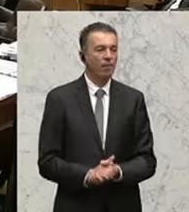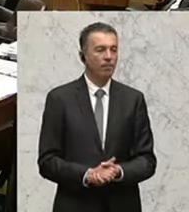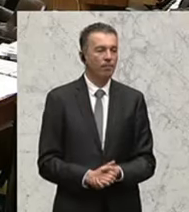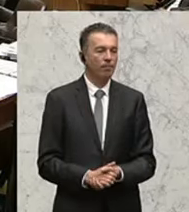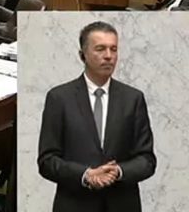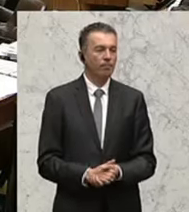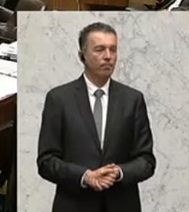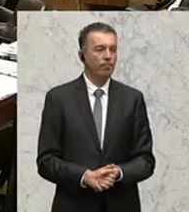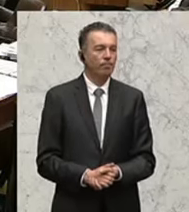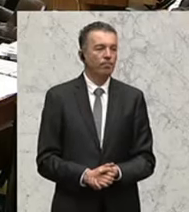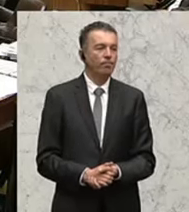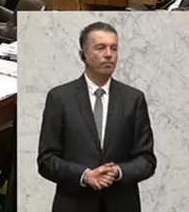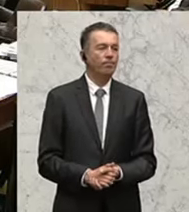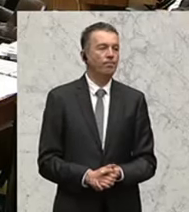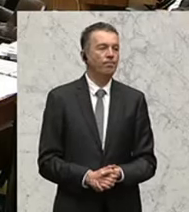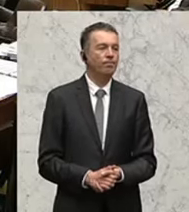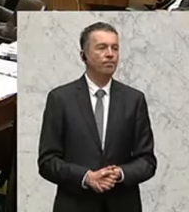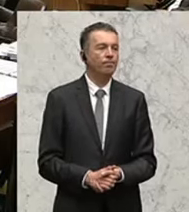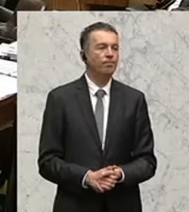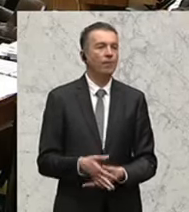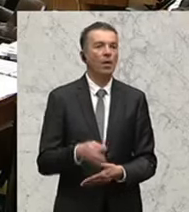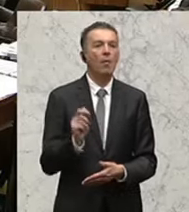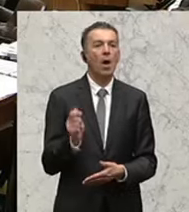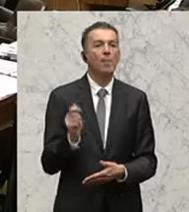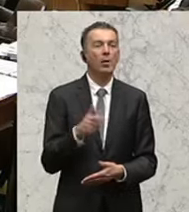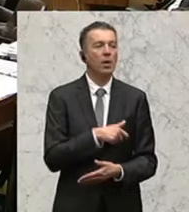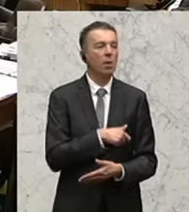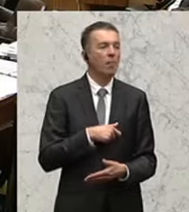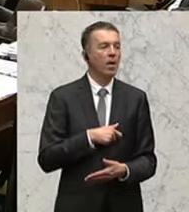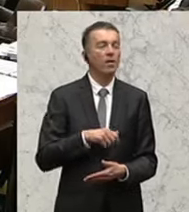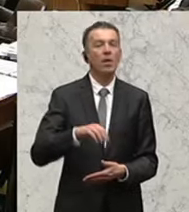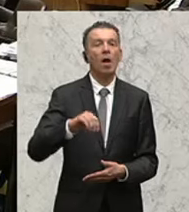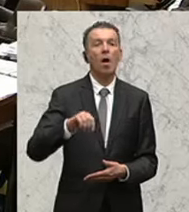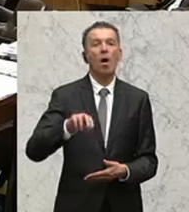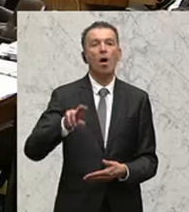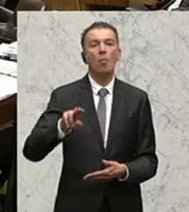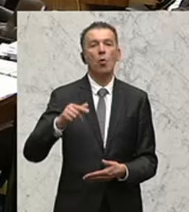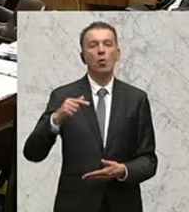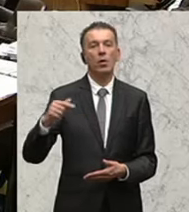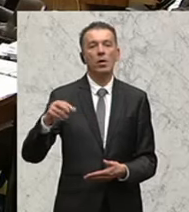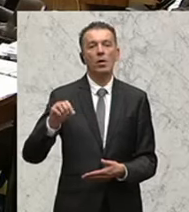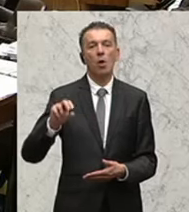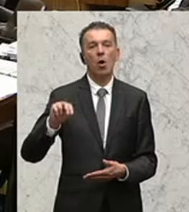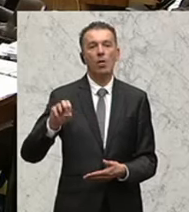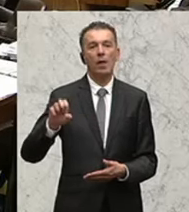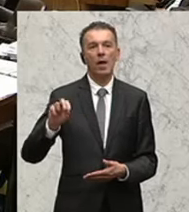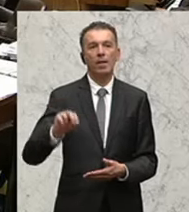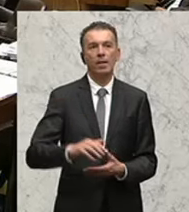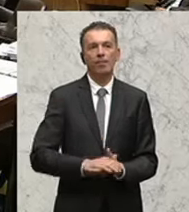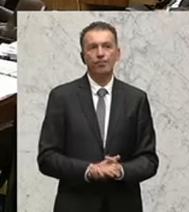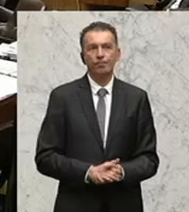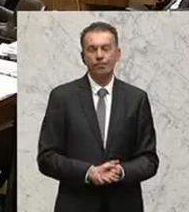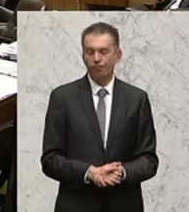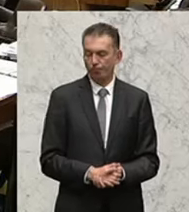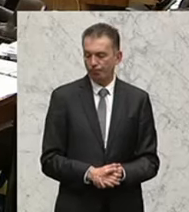Im Budget für 2016 seien die Zukunftsinvestitionen zu knapp bemessen, kritisiert Claudia Angela Gamon von den NEOS.